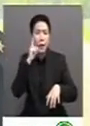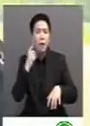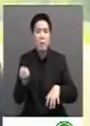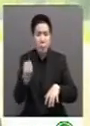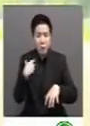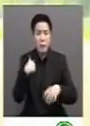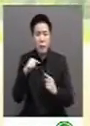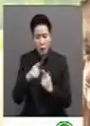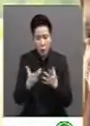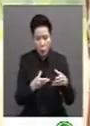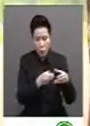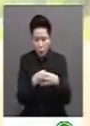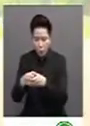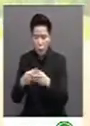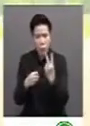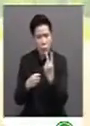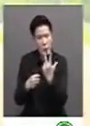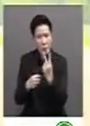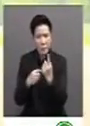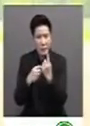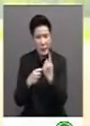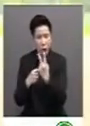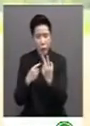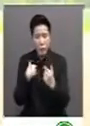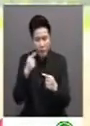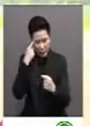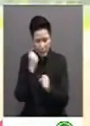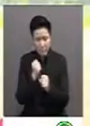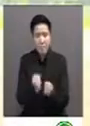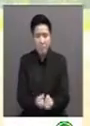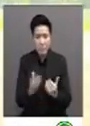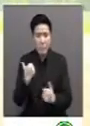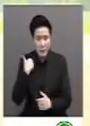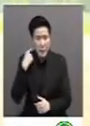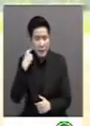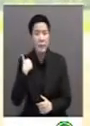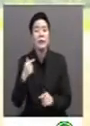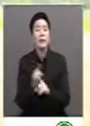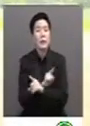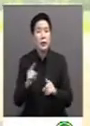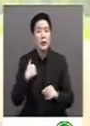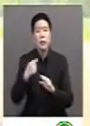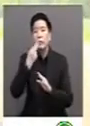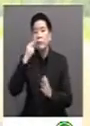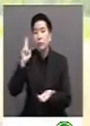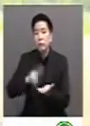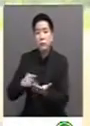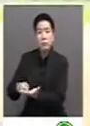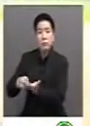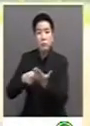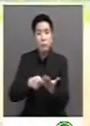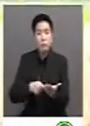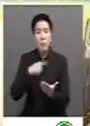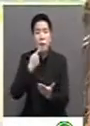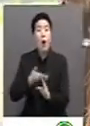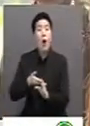ามี 1-2 กลุ่มที่มีศักยภาพในการก่อเหตุระเบิดค่ะส่วนเรื่องของการมีจดหมายขู่นะคะในโรงพยาบ